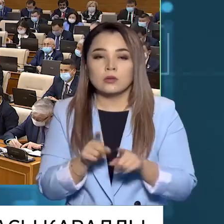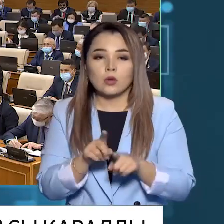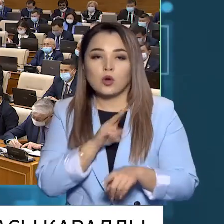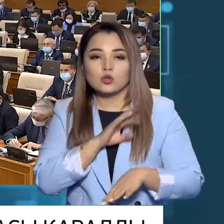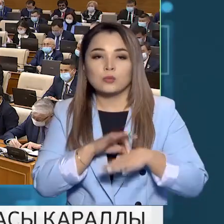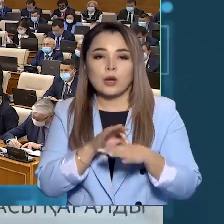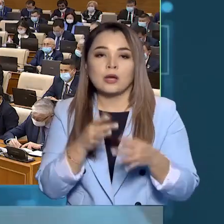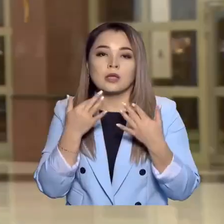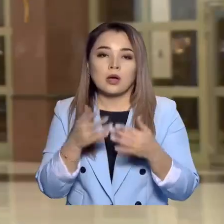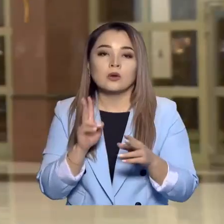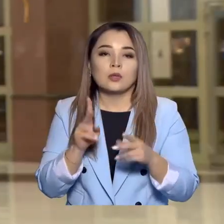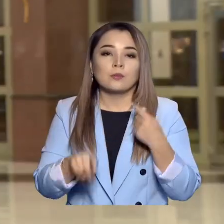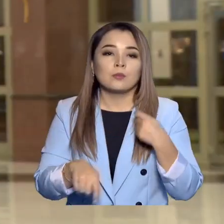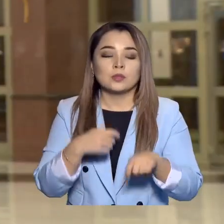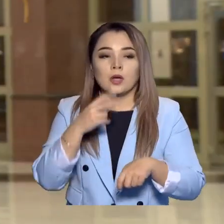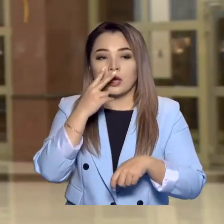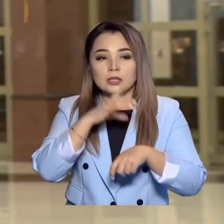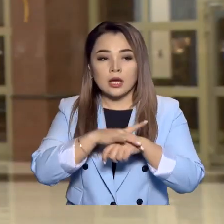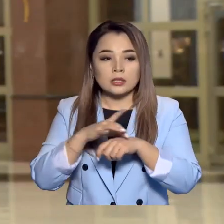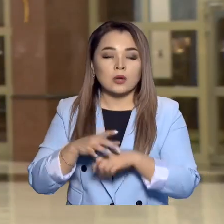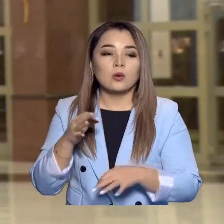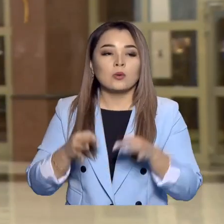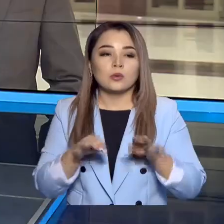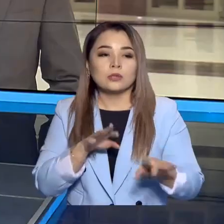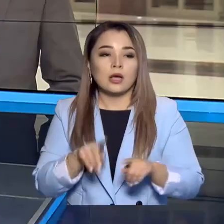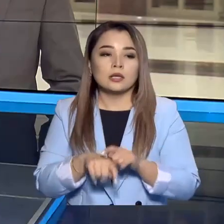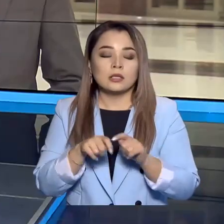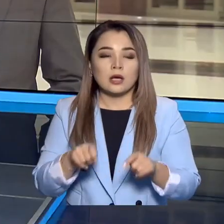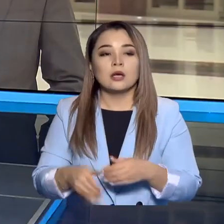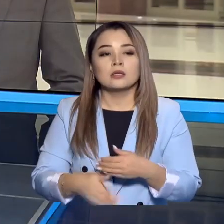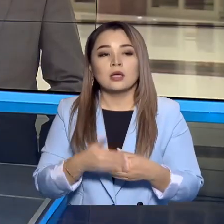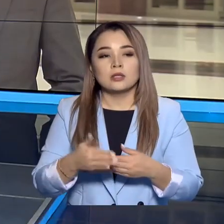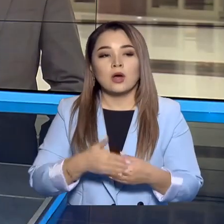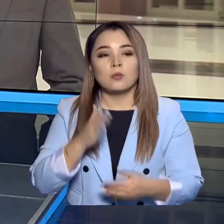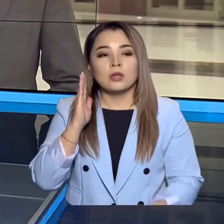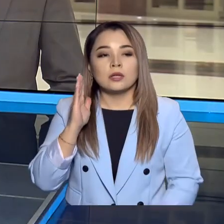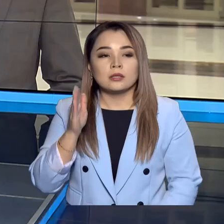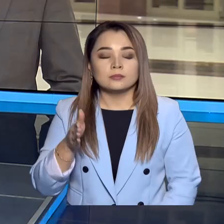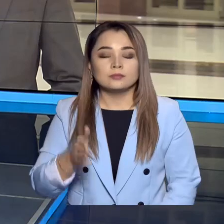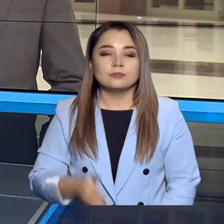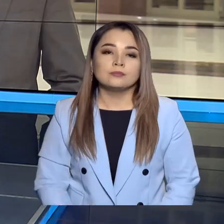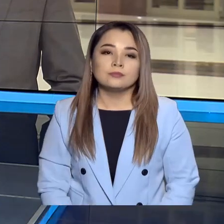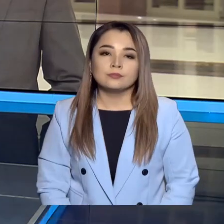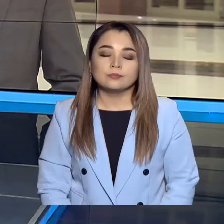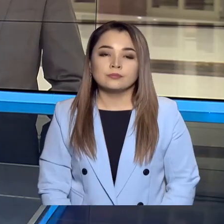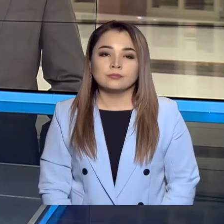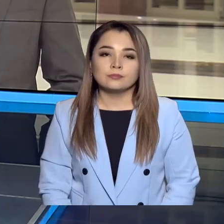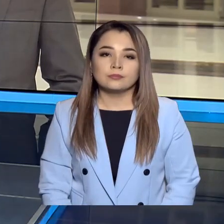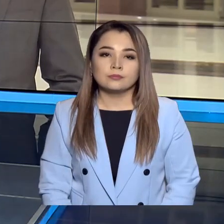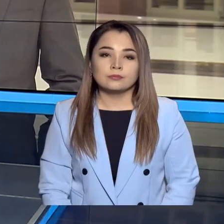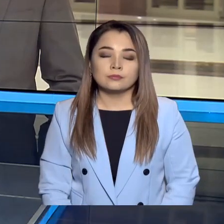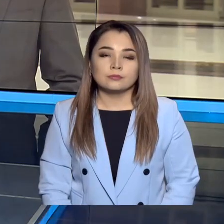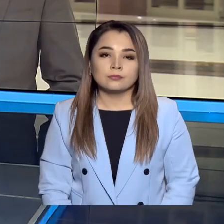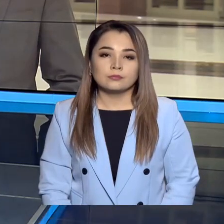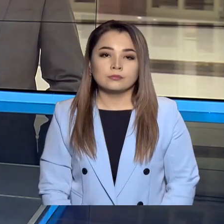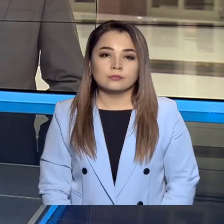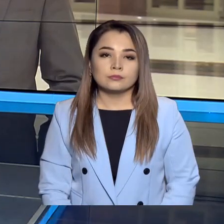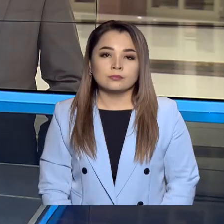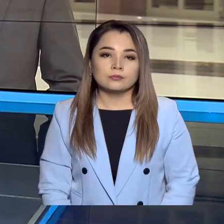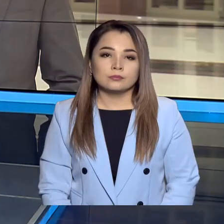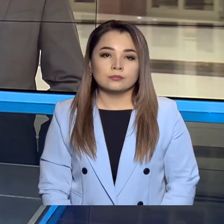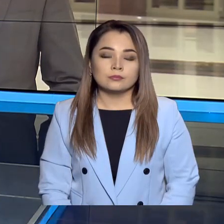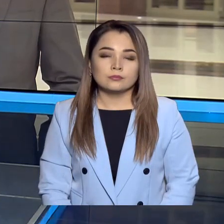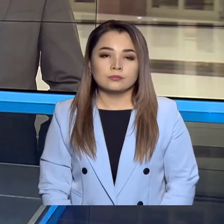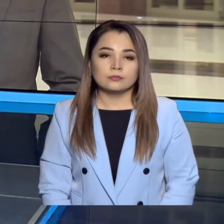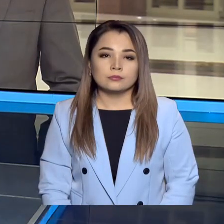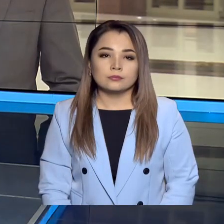істеу талаптарын бұзған адамды қылмыстық жауапкершілікке тарту көзделген. Ақерке, мендегі ақпарат осы, сөз